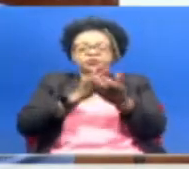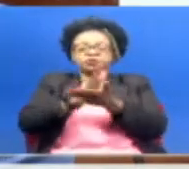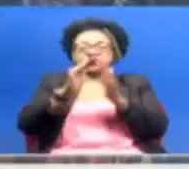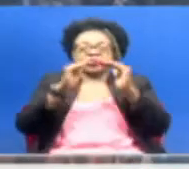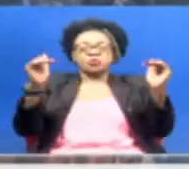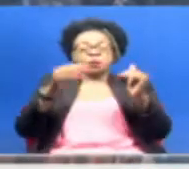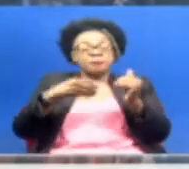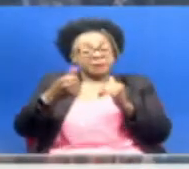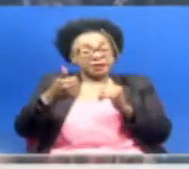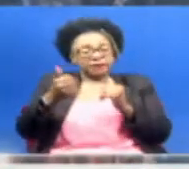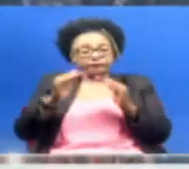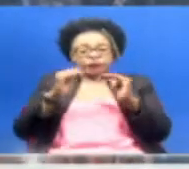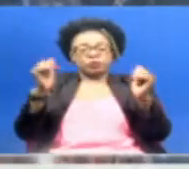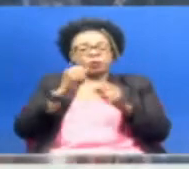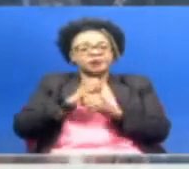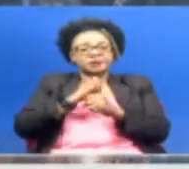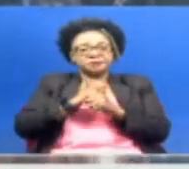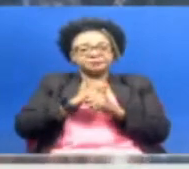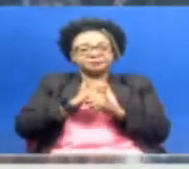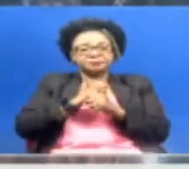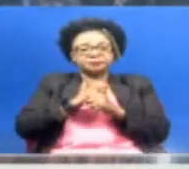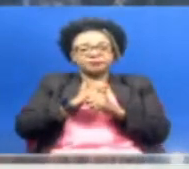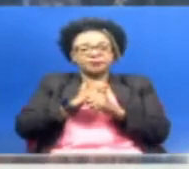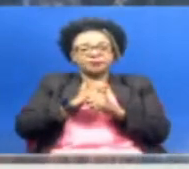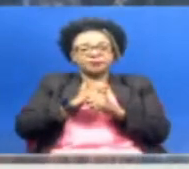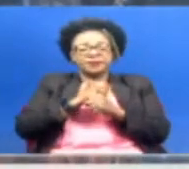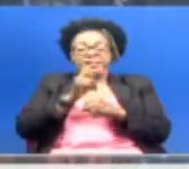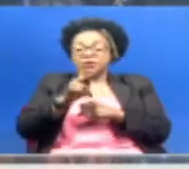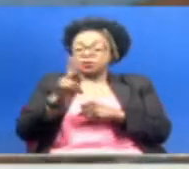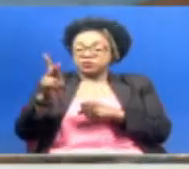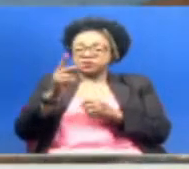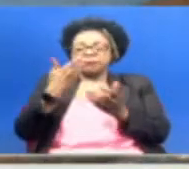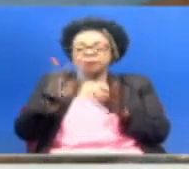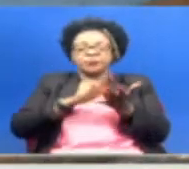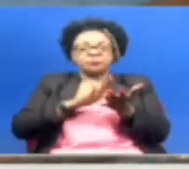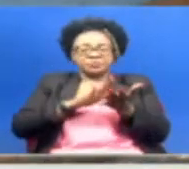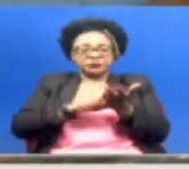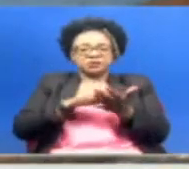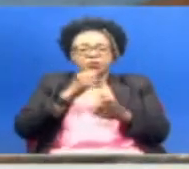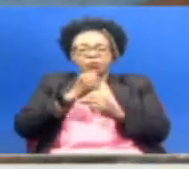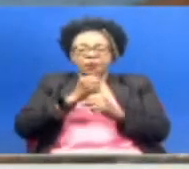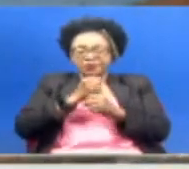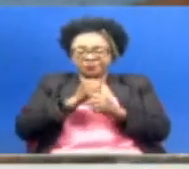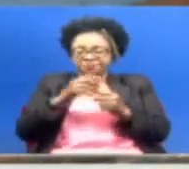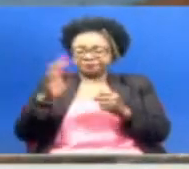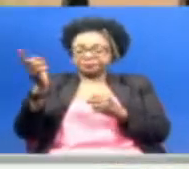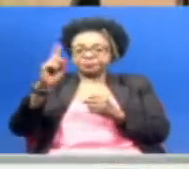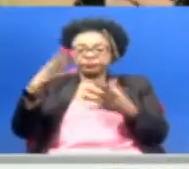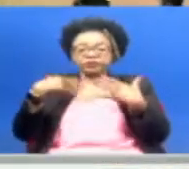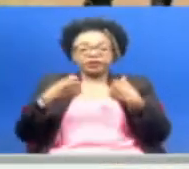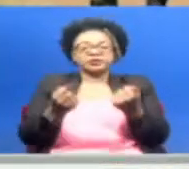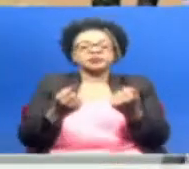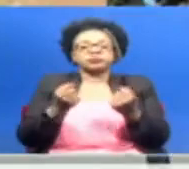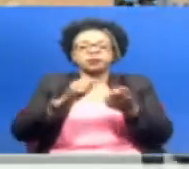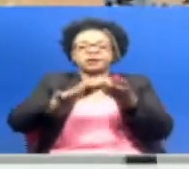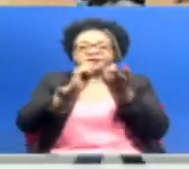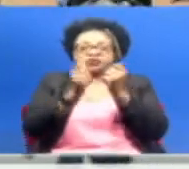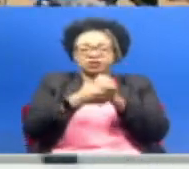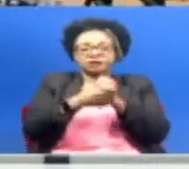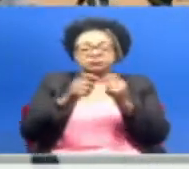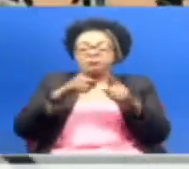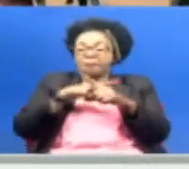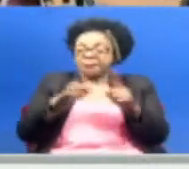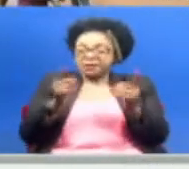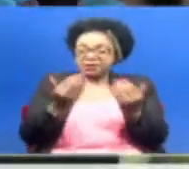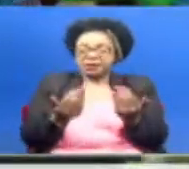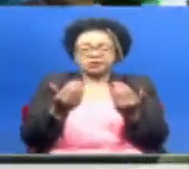work. Serikali ya Kenya Kwanza iliahidi kazi kwa wahudumu wa afya, huku ikisema itabadilisha sekta ya afya. Lakini kwa upande wao,